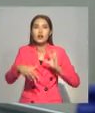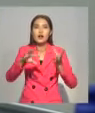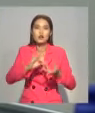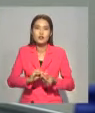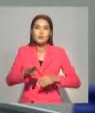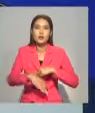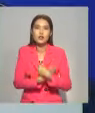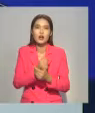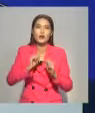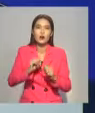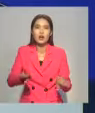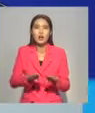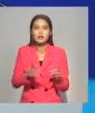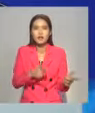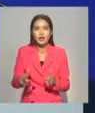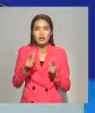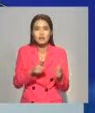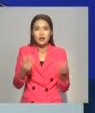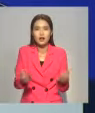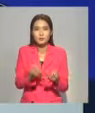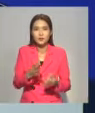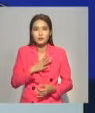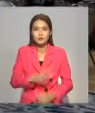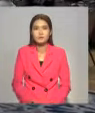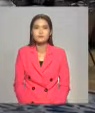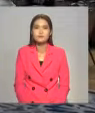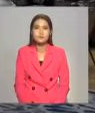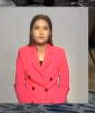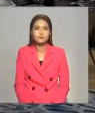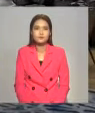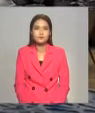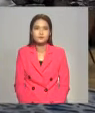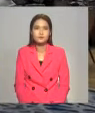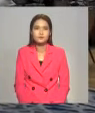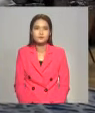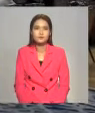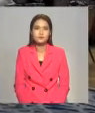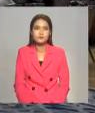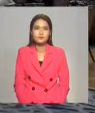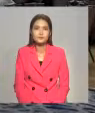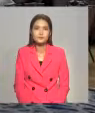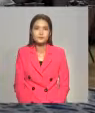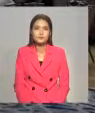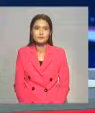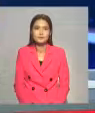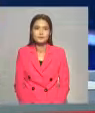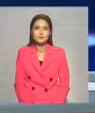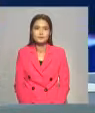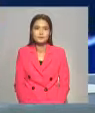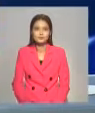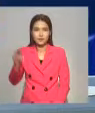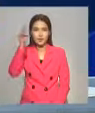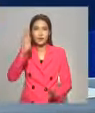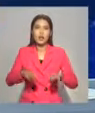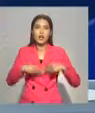жаңа оқу жылына деген дайындықты пысықтады. Аружан Задабек, Ернур Қалелов, Астана Таймс.